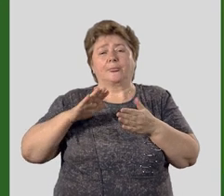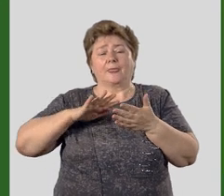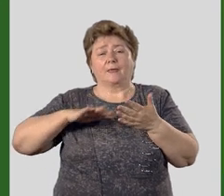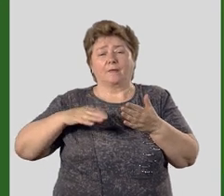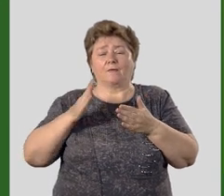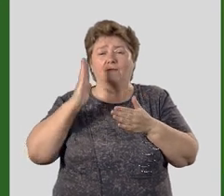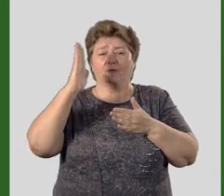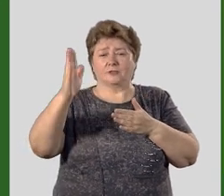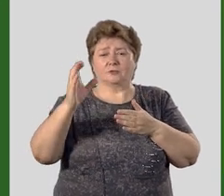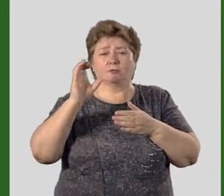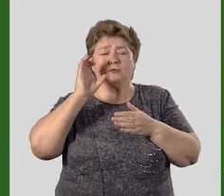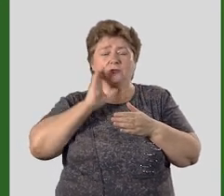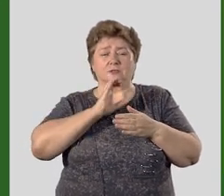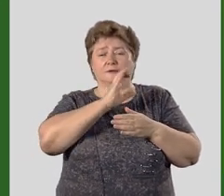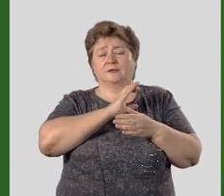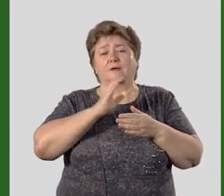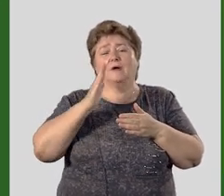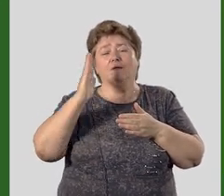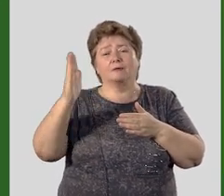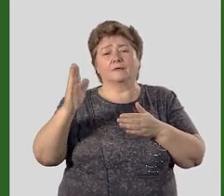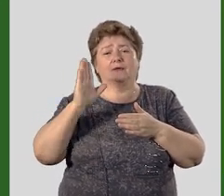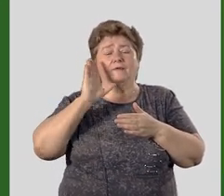Далее восток-северо-восток,